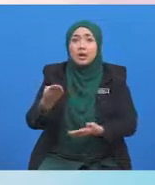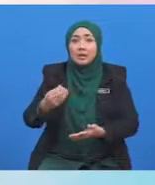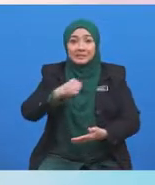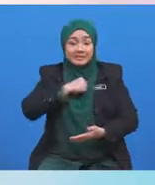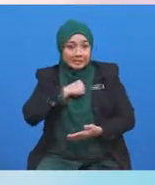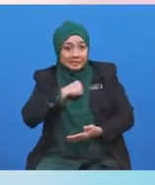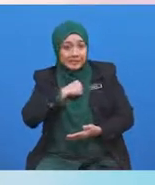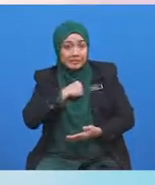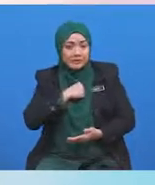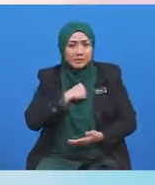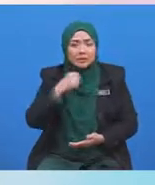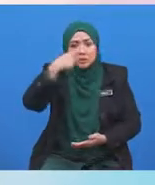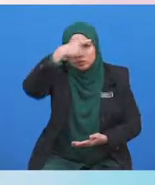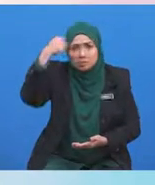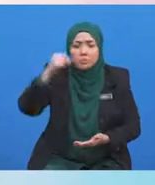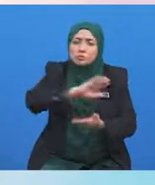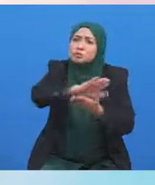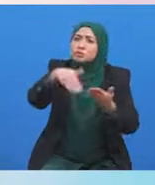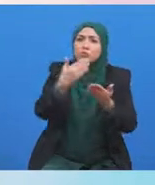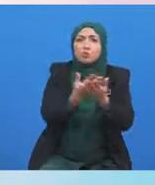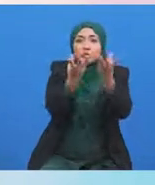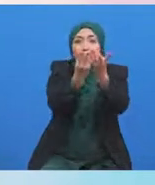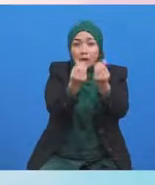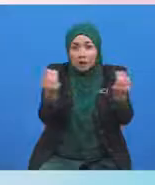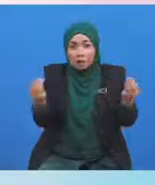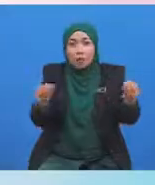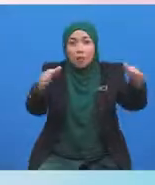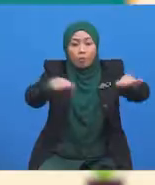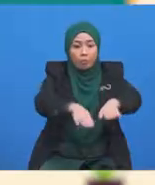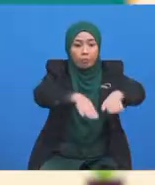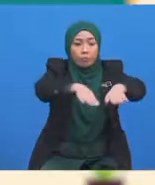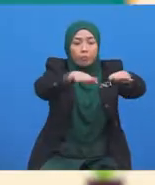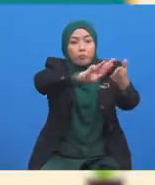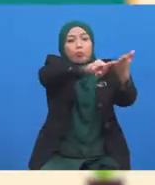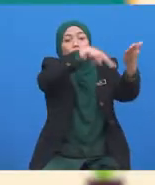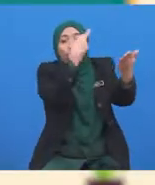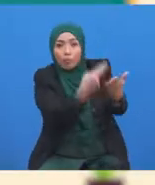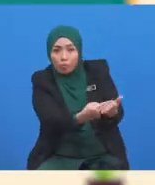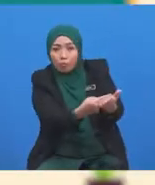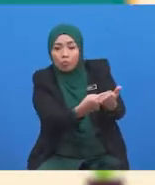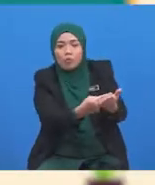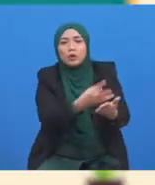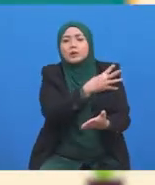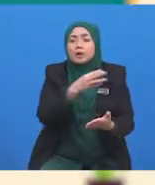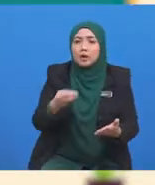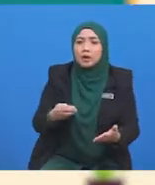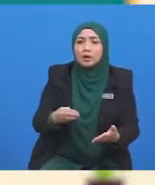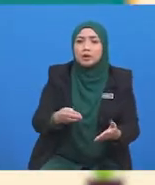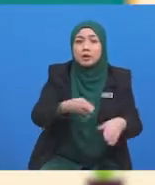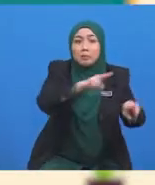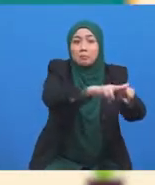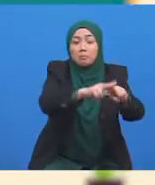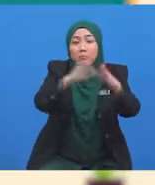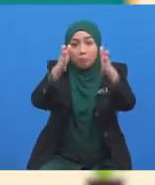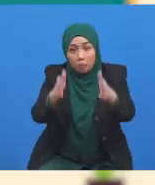dan sebagainya kerana tertimbus dengan tanah dan lumpur. Ini akan mengakibatkan penduduk mengalami